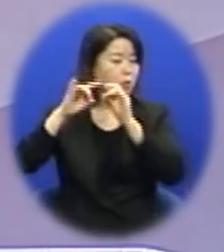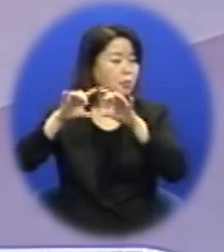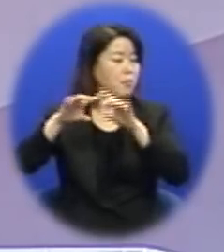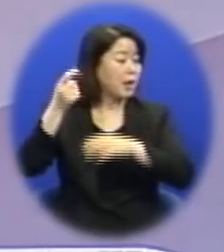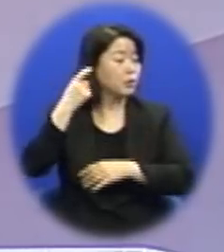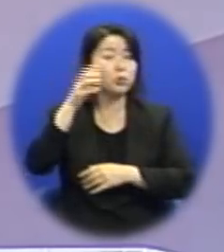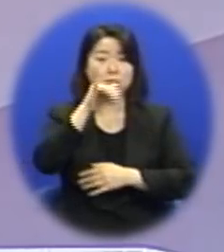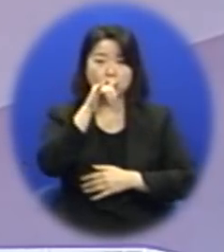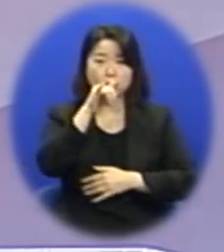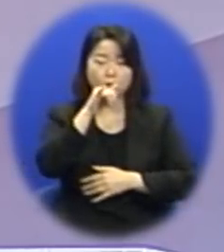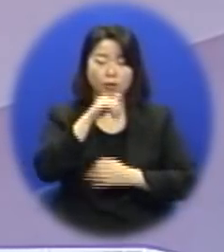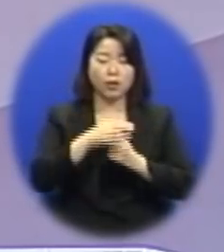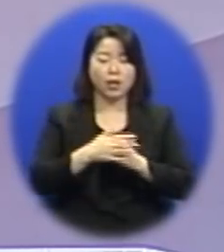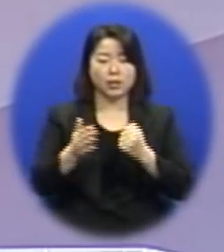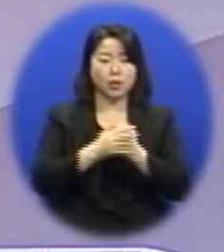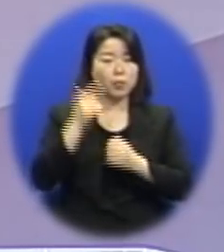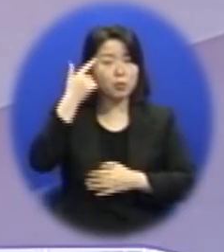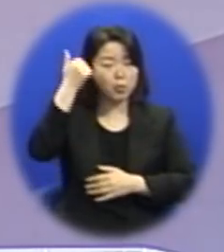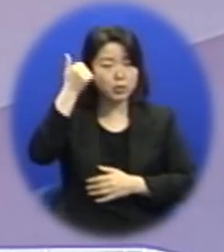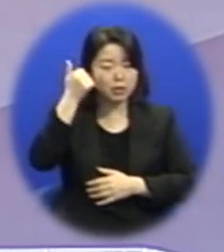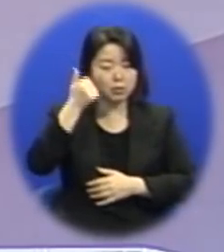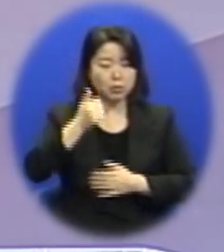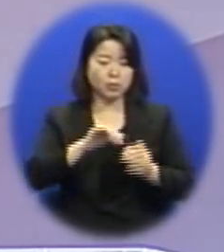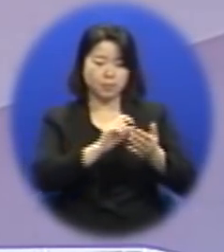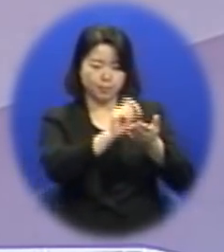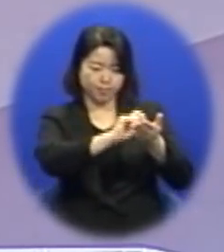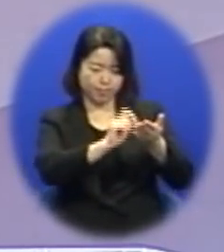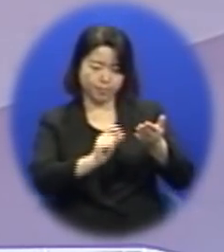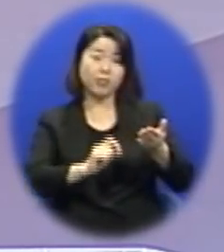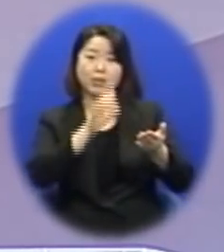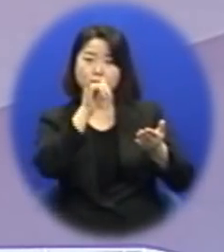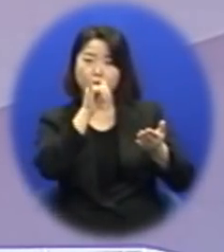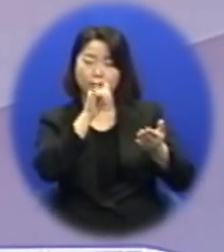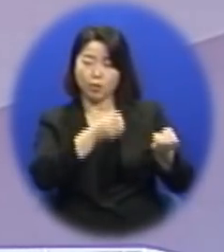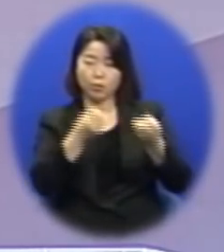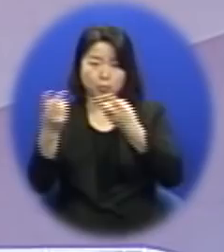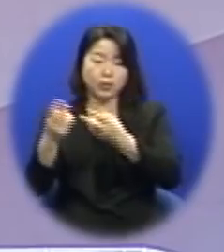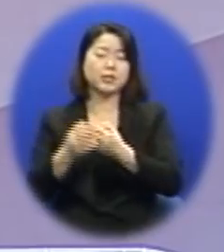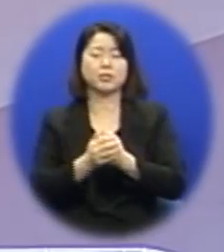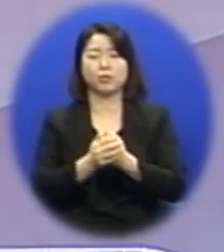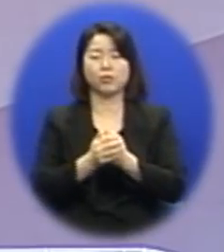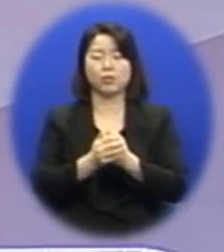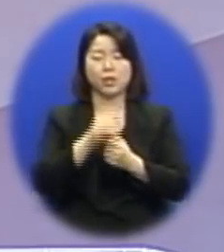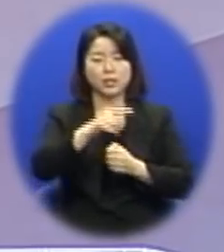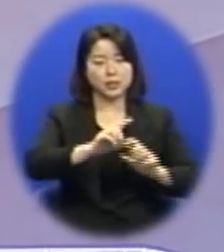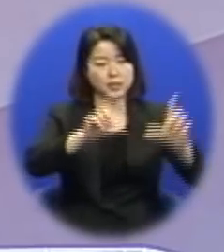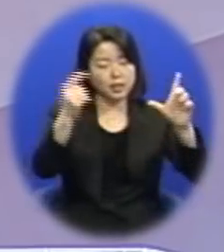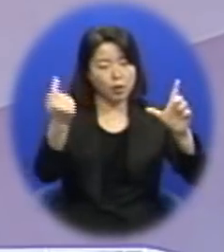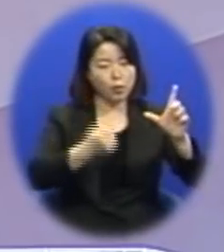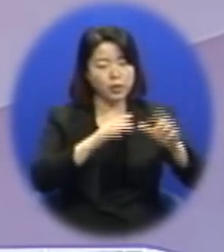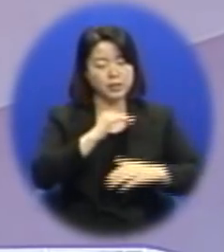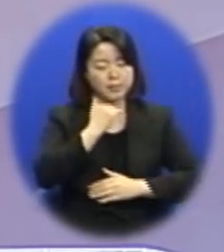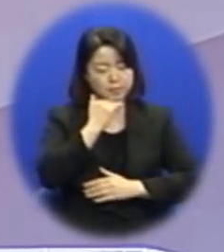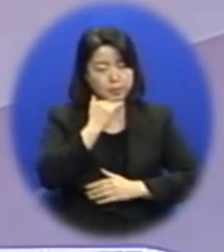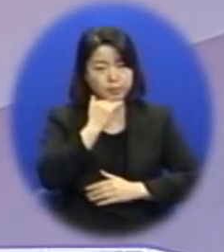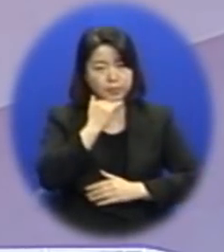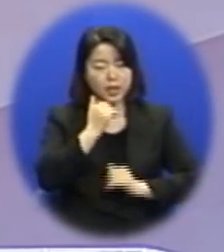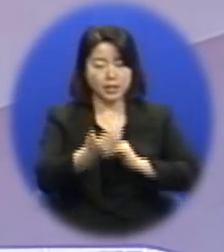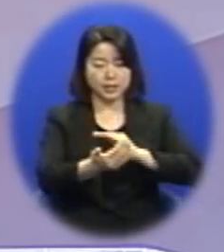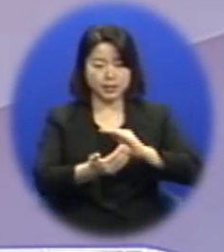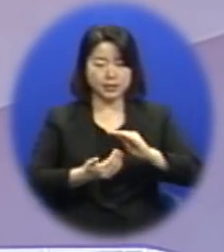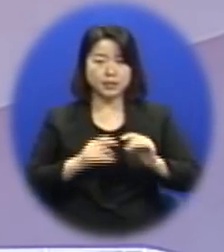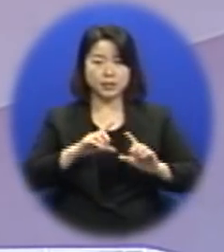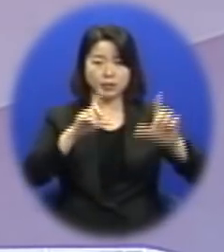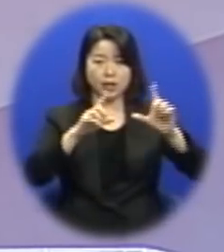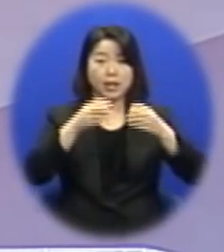목사님도 편지를 보냈습니다 그리고 그날이 오기를 기다리는 거예요 그 전날 새 옷을